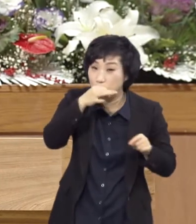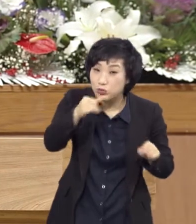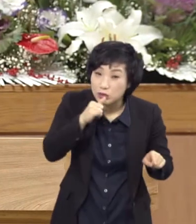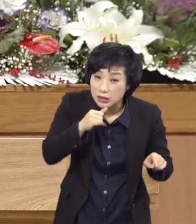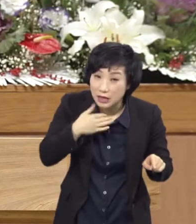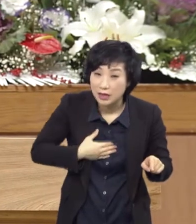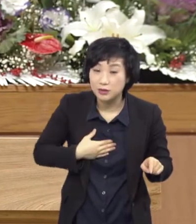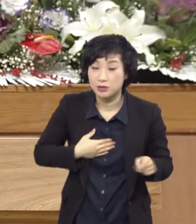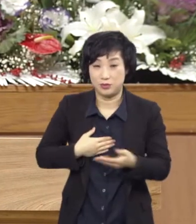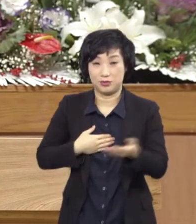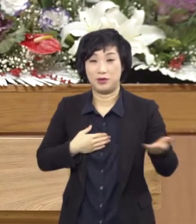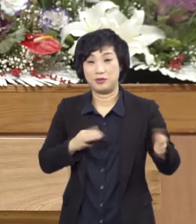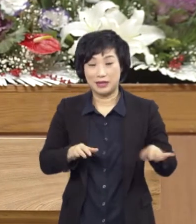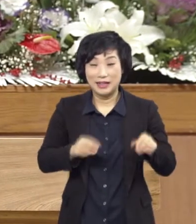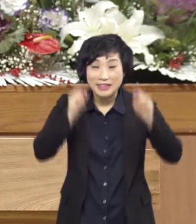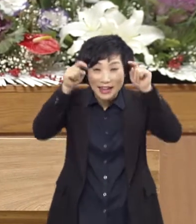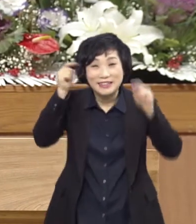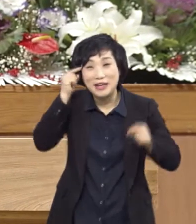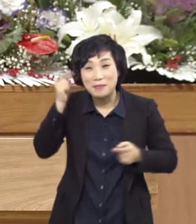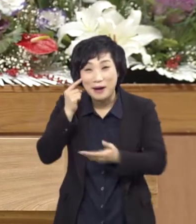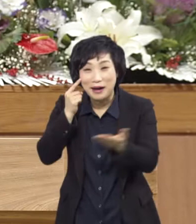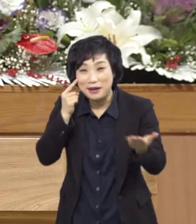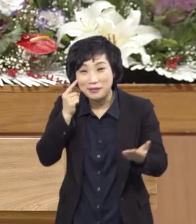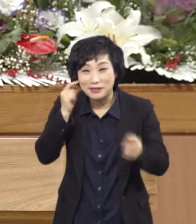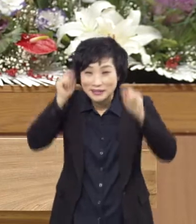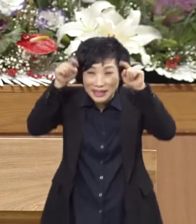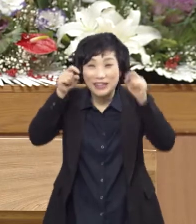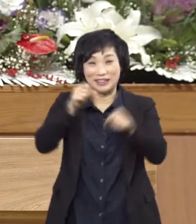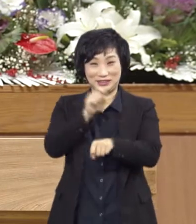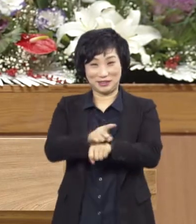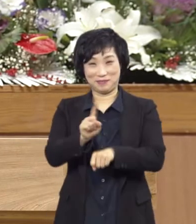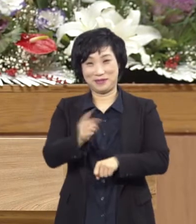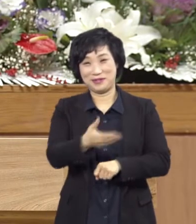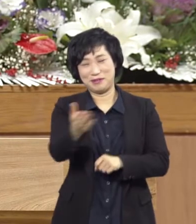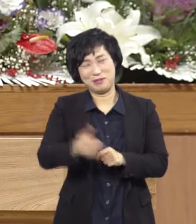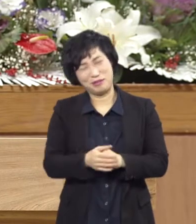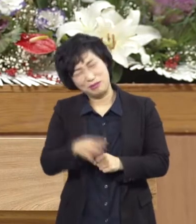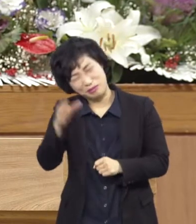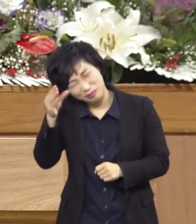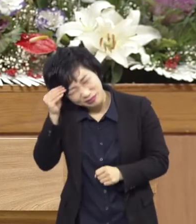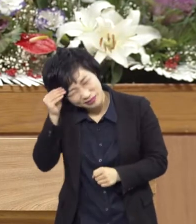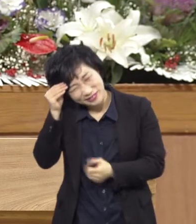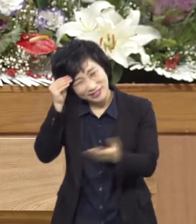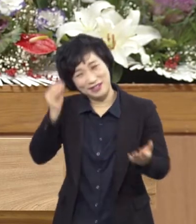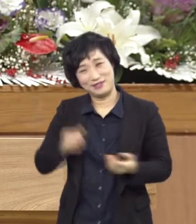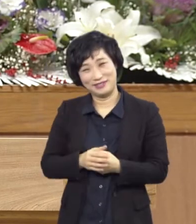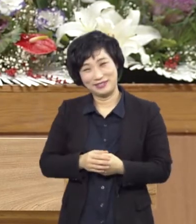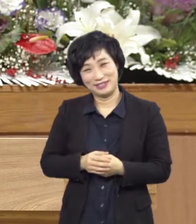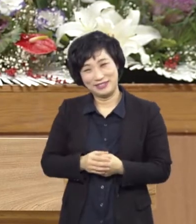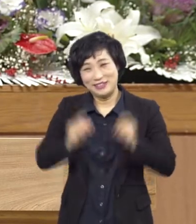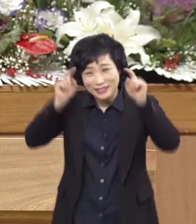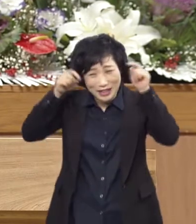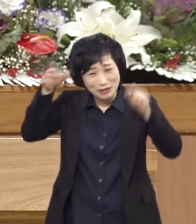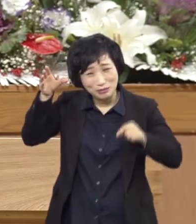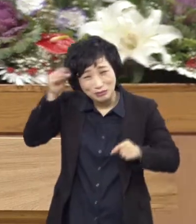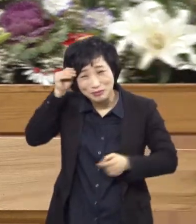뭐냐? 양은 참 미련한 동물입니다. 얼마나